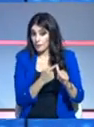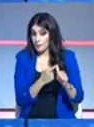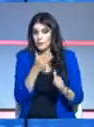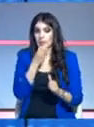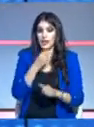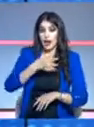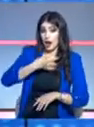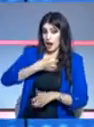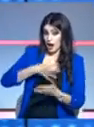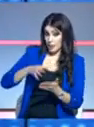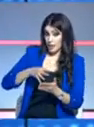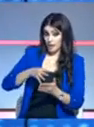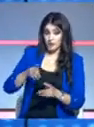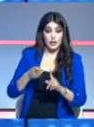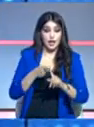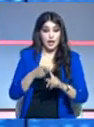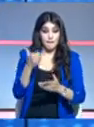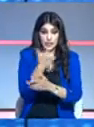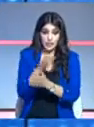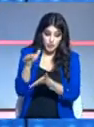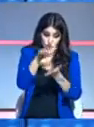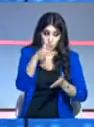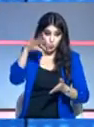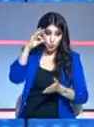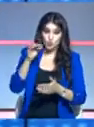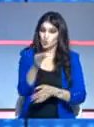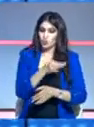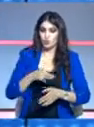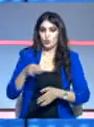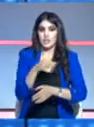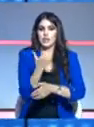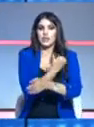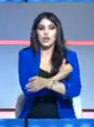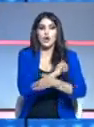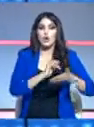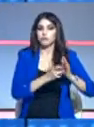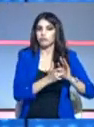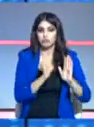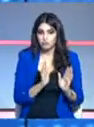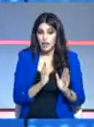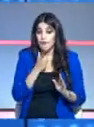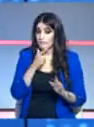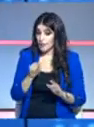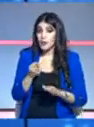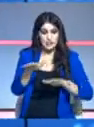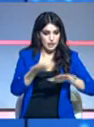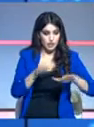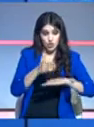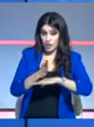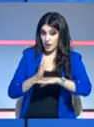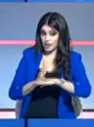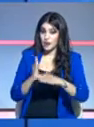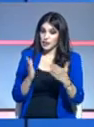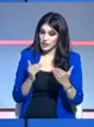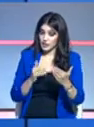يجيوني 4 ملايين انا باش نجم نلقح بهم العباد اللي بال 4 ملايين جرعه. فما مخطط حاضر نستناو